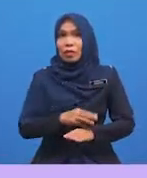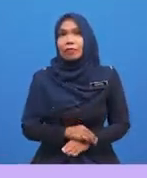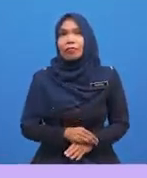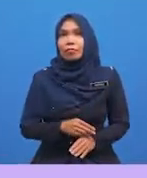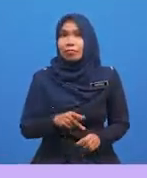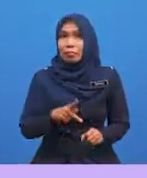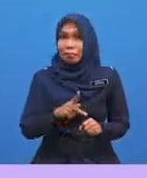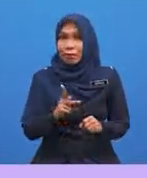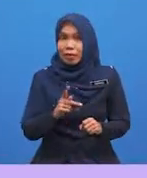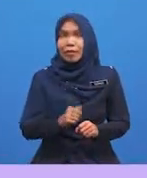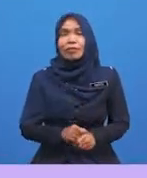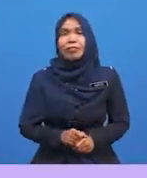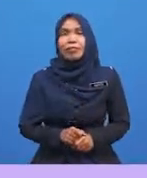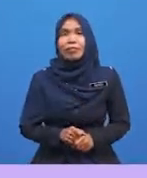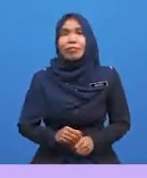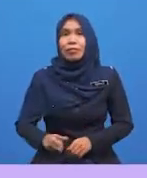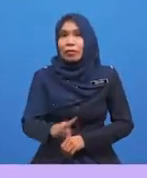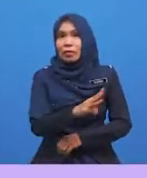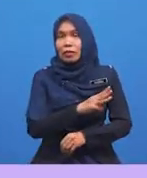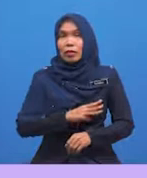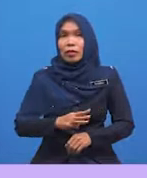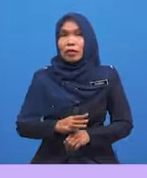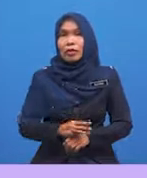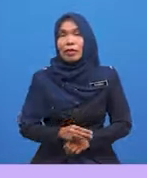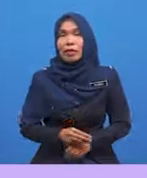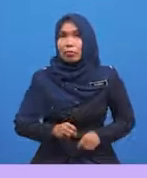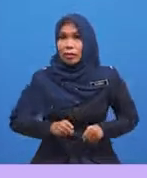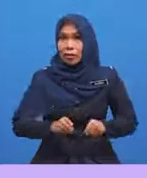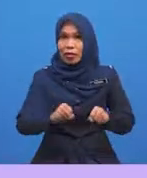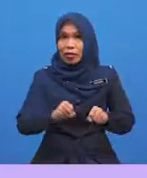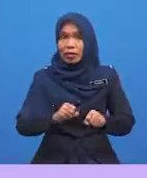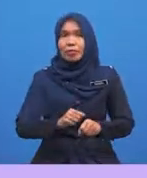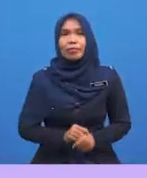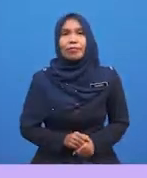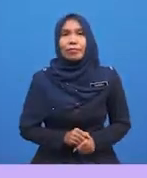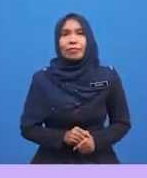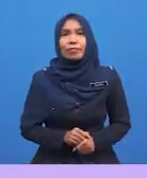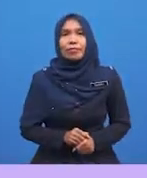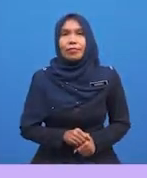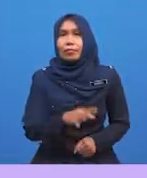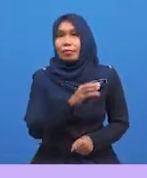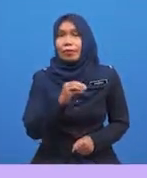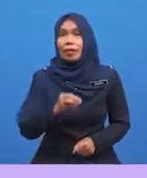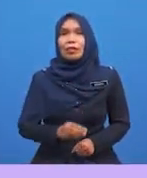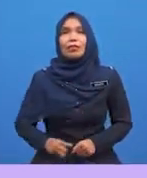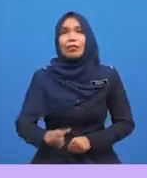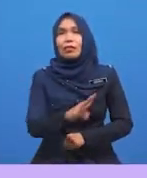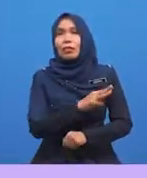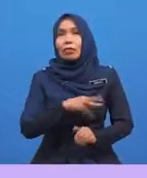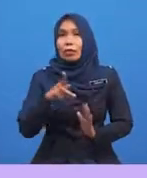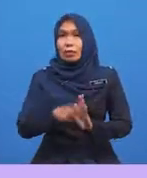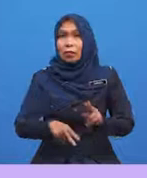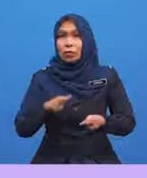padat, kawasan berpenduduk sederhana dan kawasan